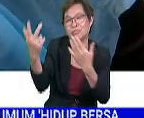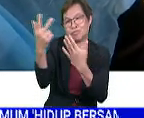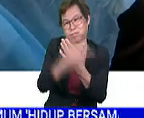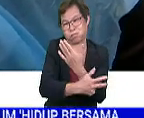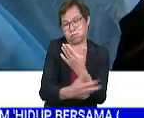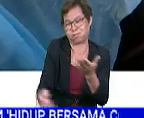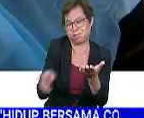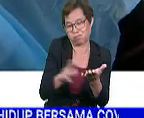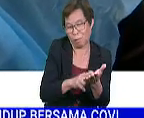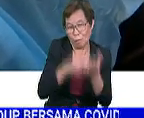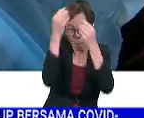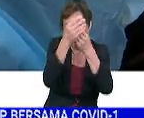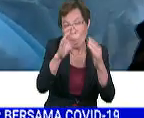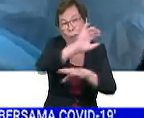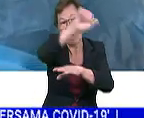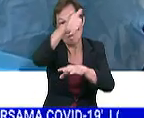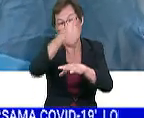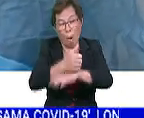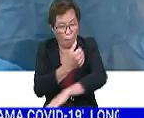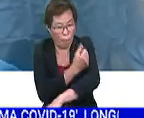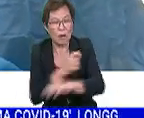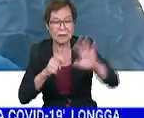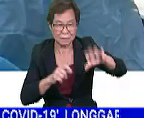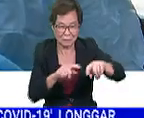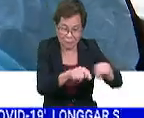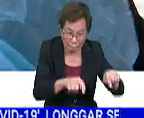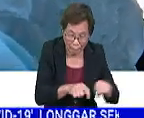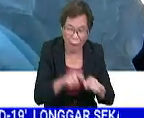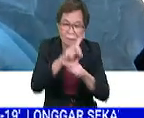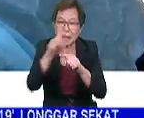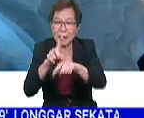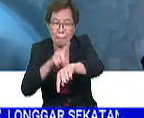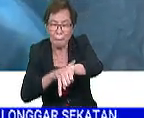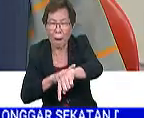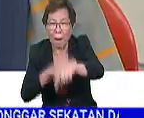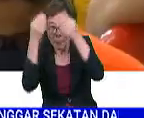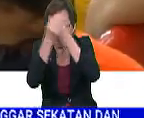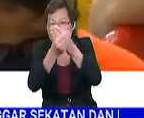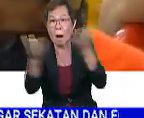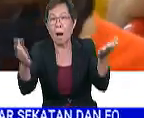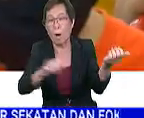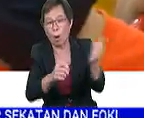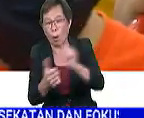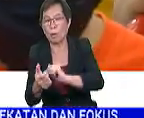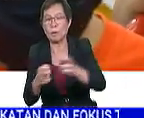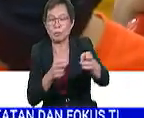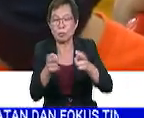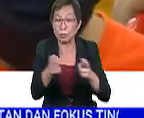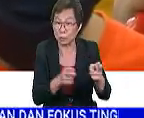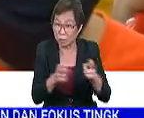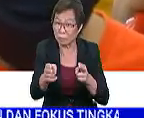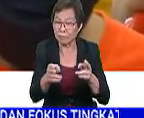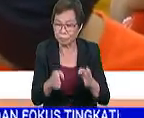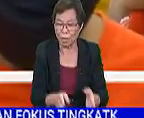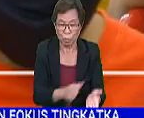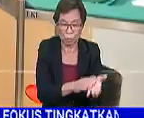Sejahtera maklumat Janji temu vaksinasi termasuk lokasi Tarikh dan masa akan dimaklumkan oleh pihak pengurusan sekolah